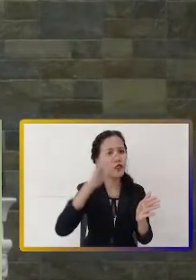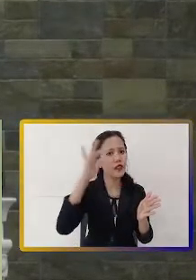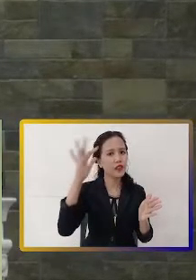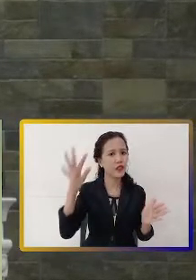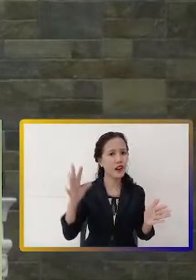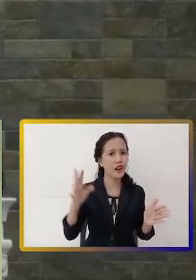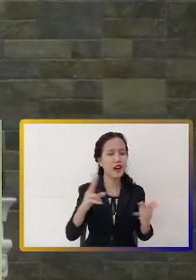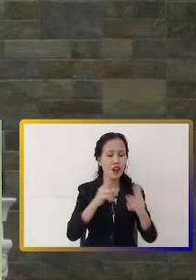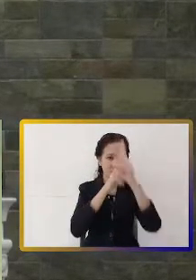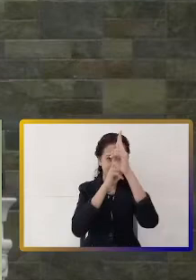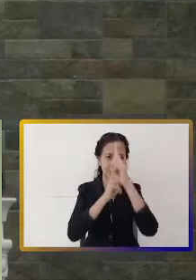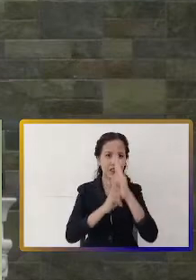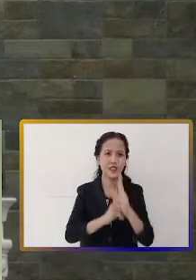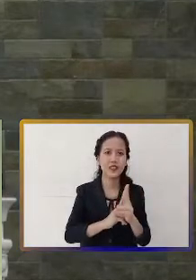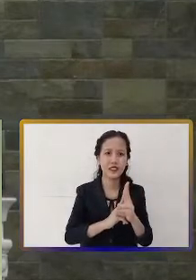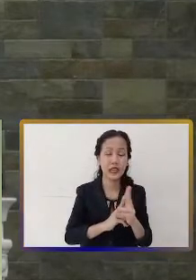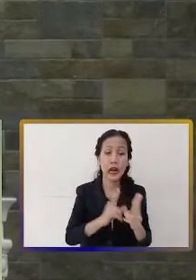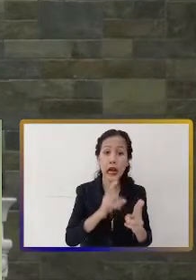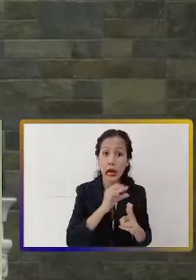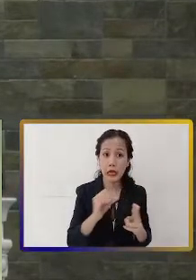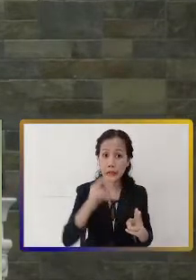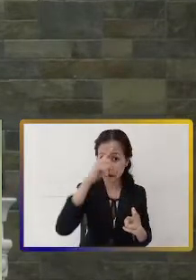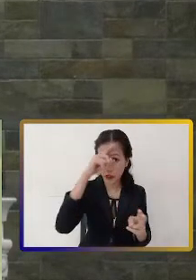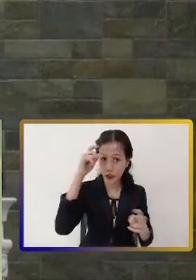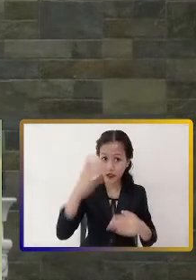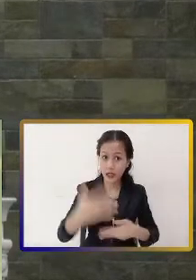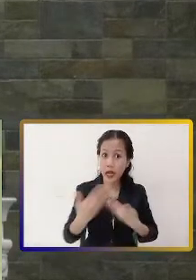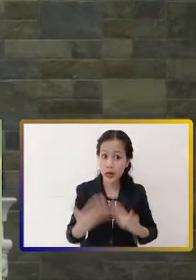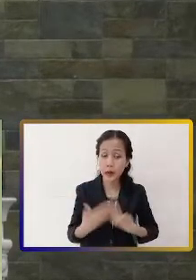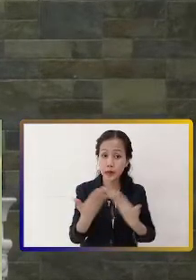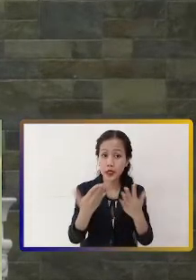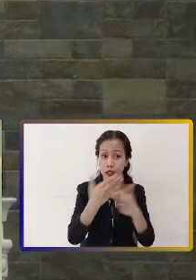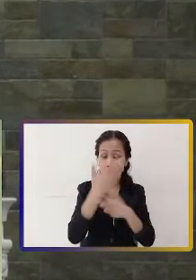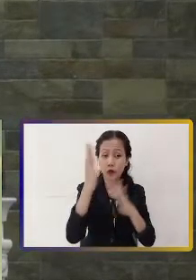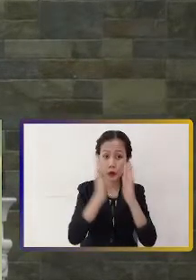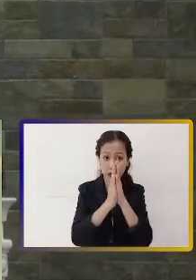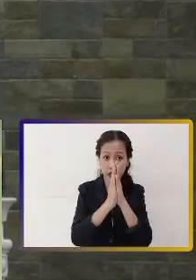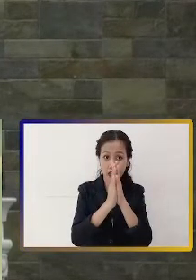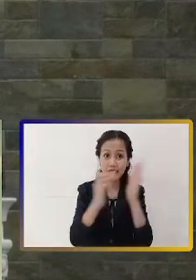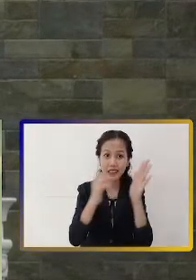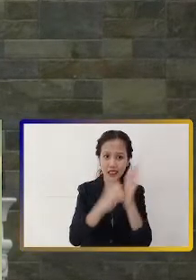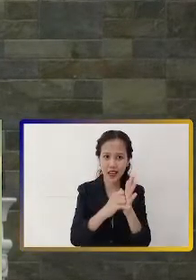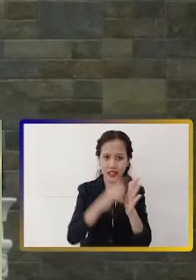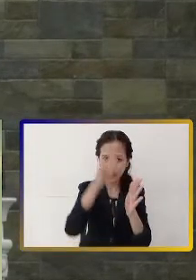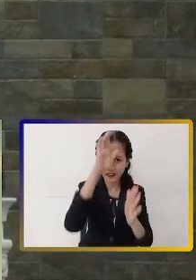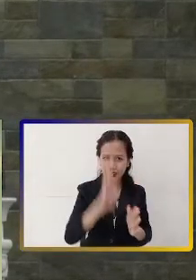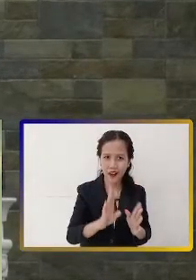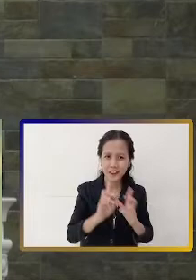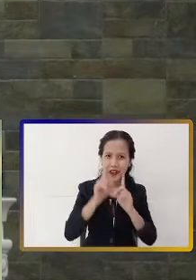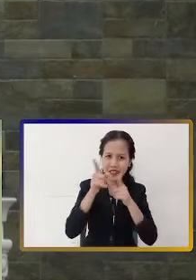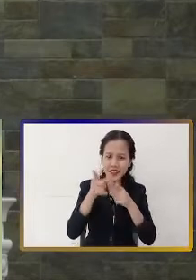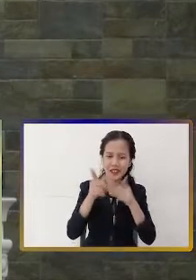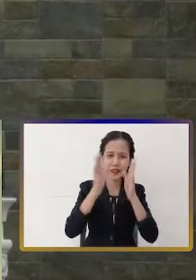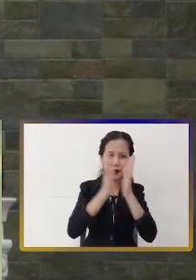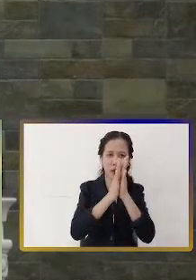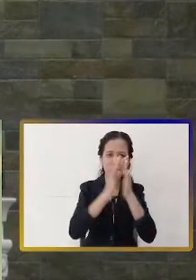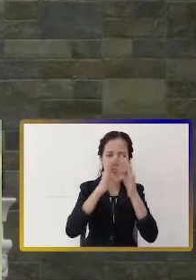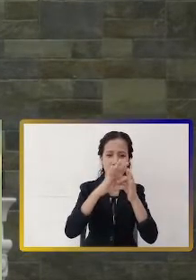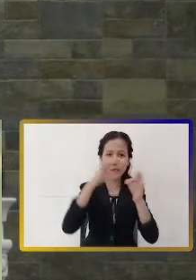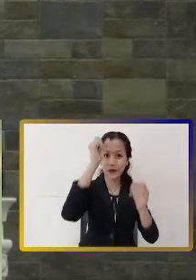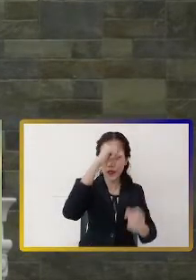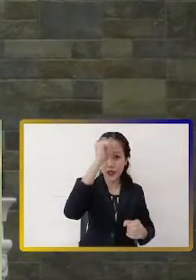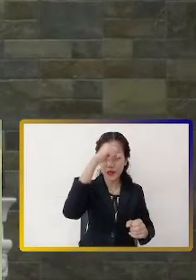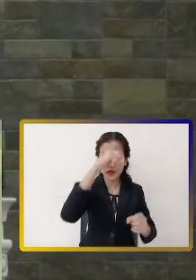prayer of Solomon, and because He was blessed, God answered the prayer of Solomon. But do you